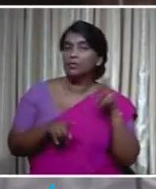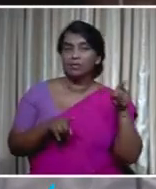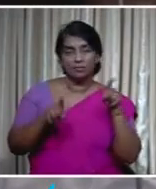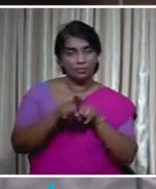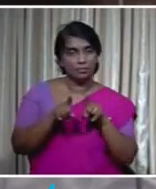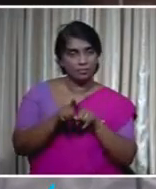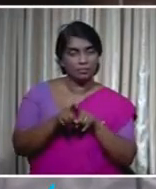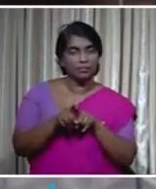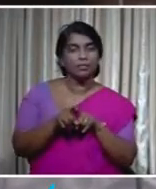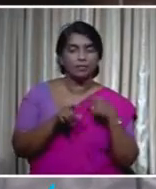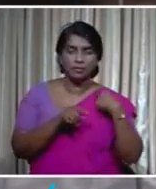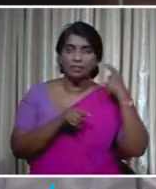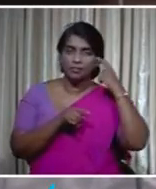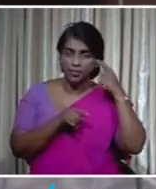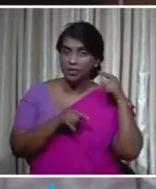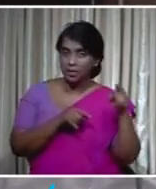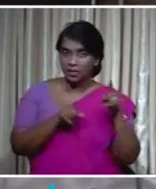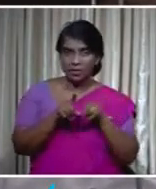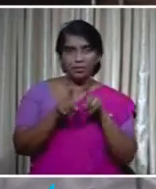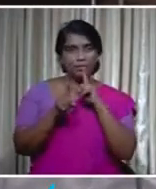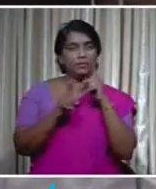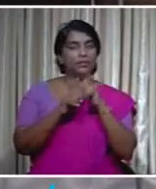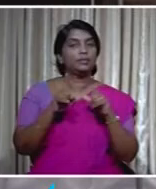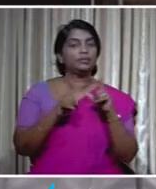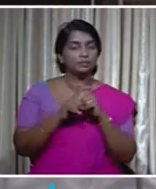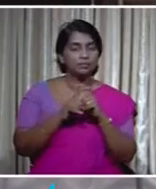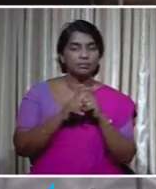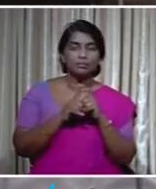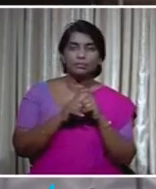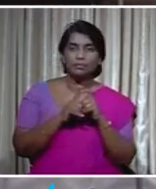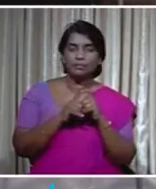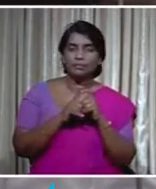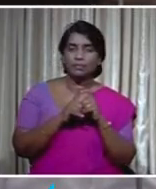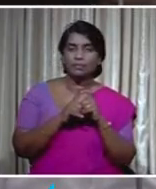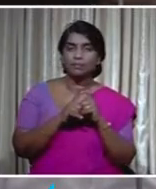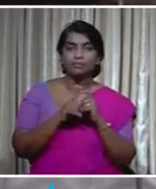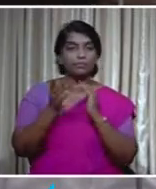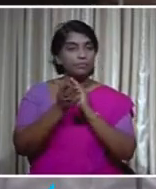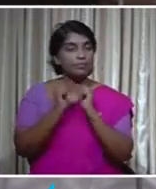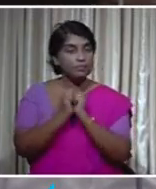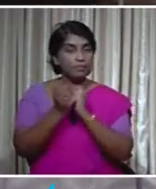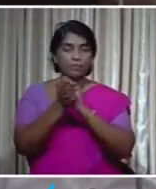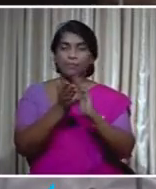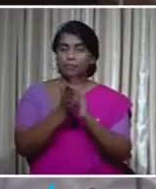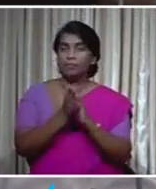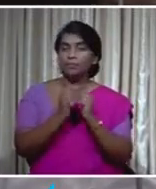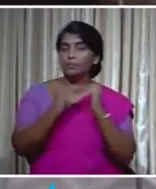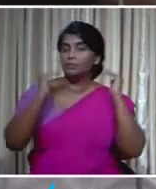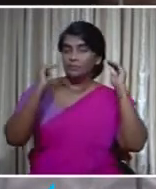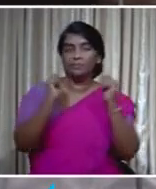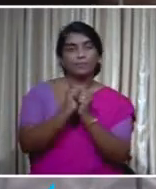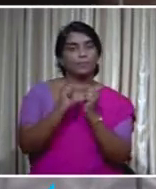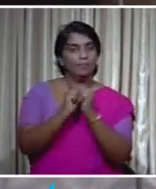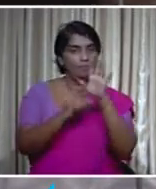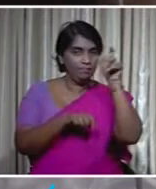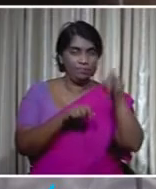மூலதனத்தை உருவாக்குகின்ற, இந்த நாட்டுக்கான மனிதர்களை உருவாக்குகின்ற அதிபர் என்கிற அந்த கௌரவமான பதவிக்குரிய அந்த பெயரை